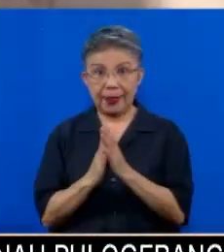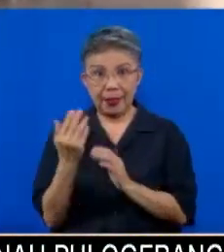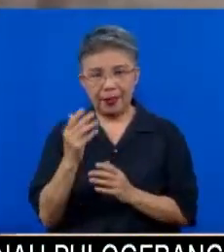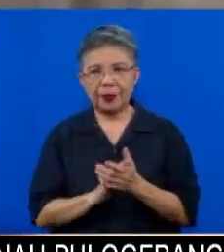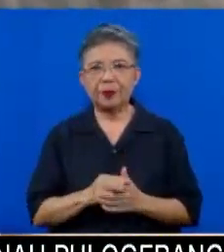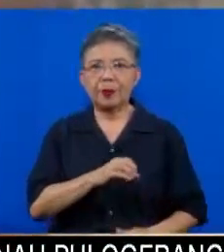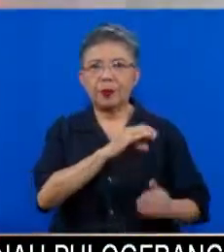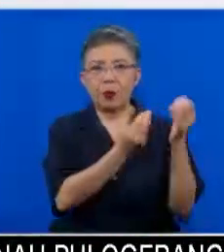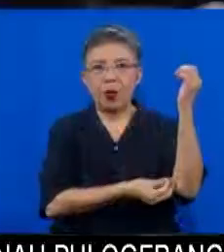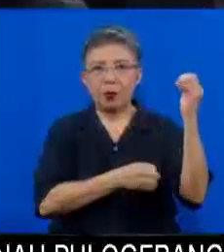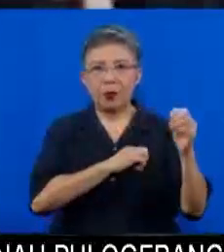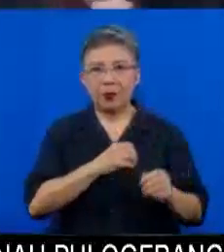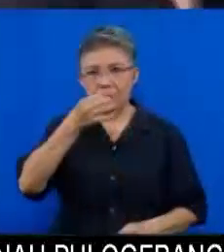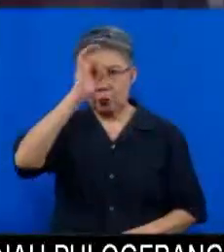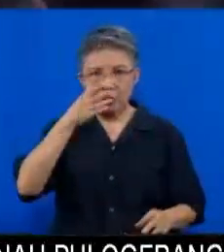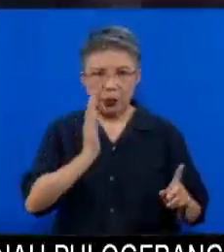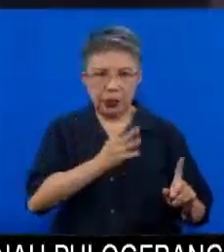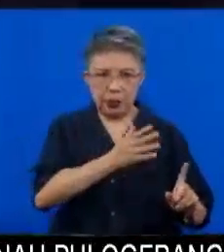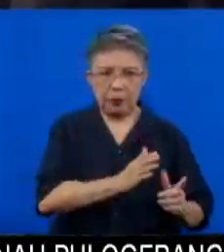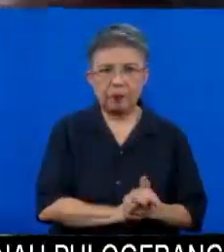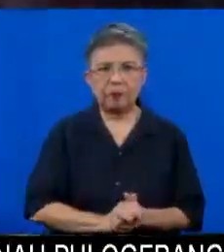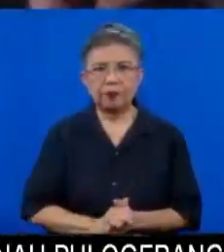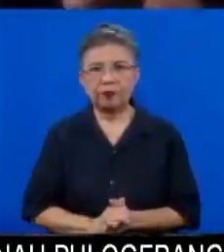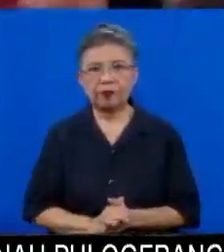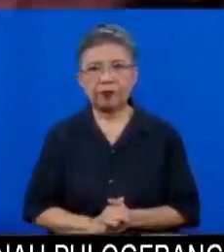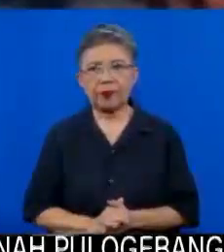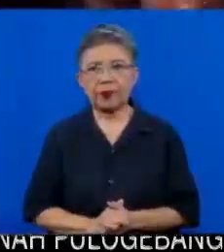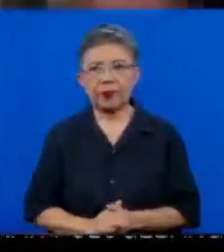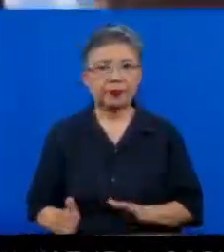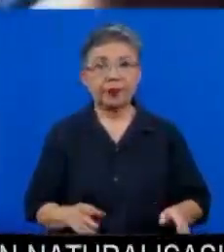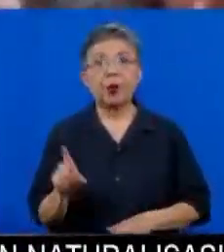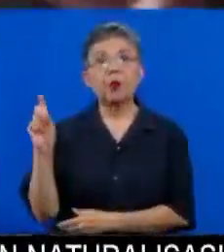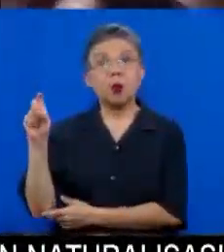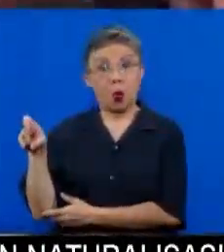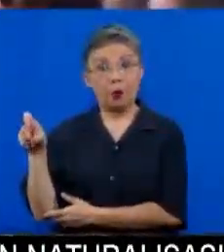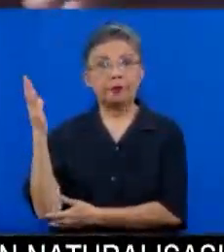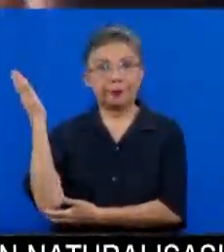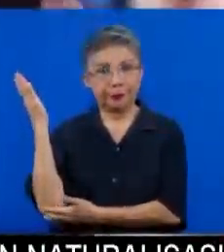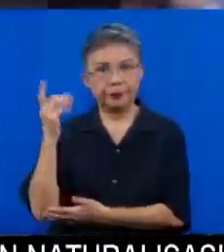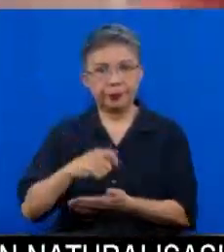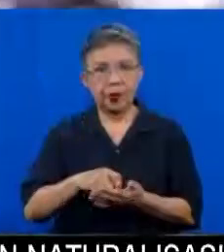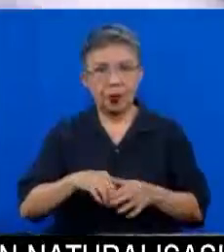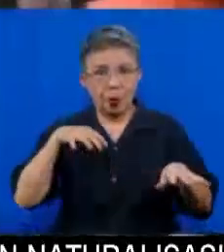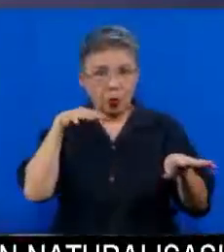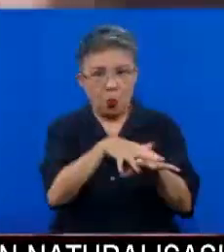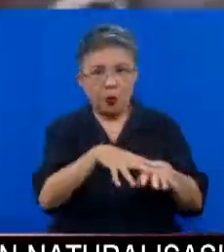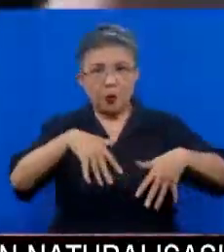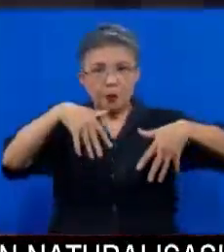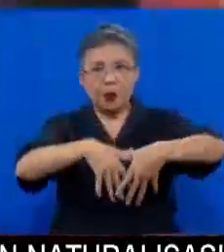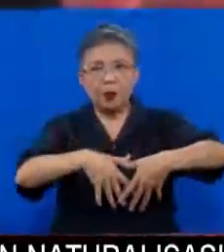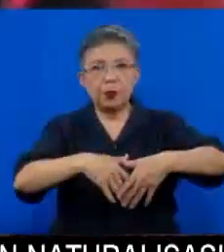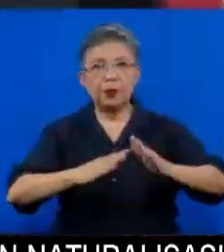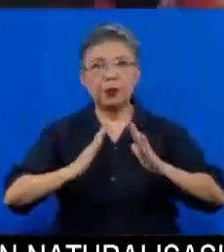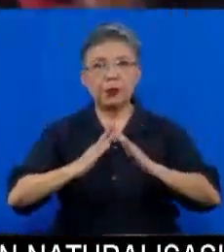diburu polisi berjuang juga terjadi di Bogor Jawa Barat usai mahasiswa terkait menerobos pintu satu